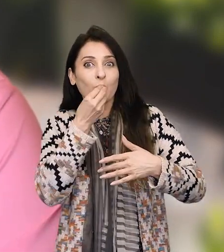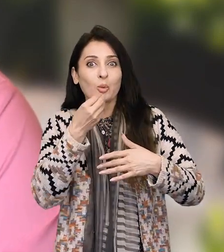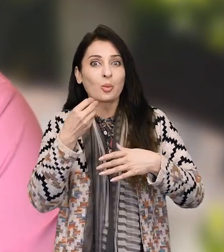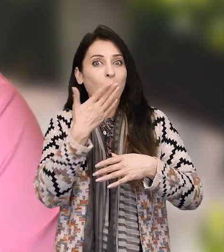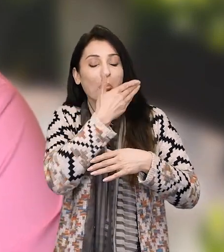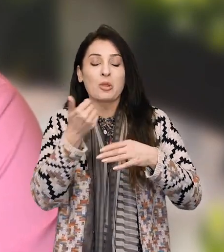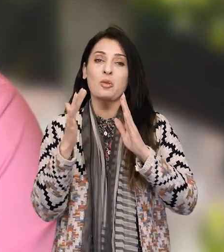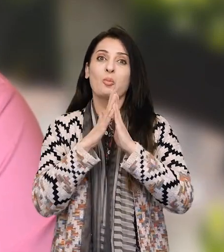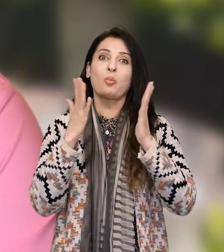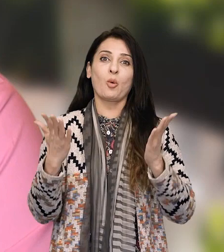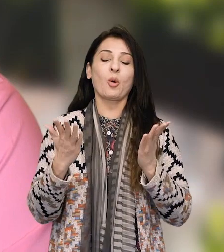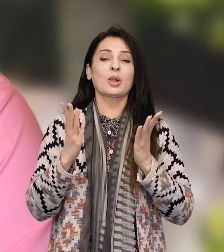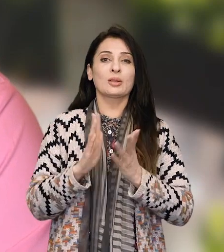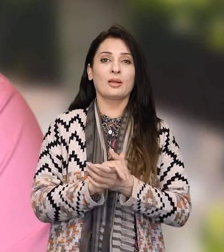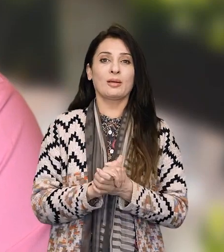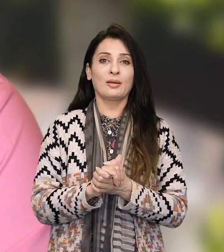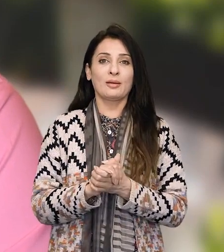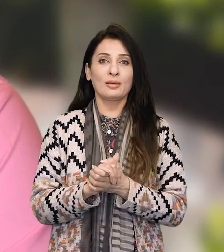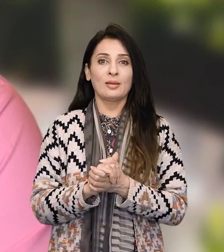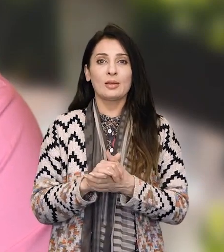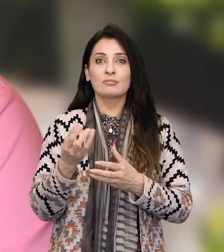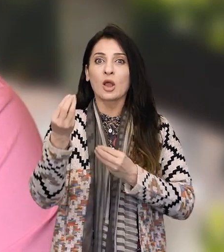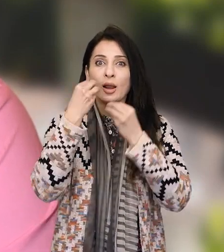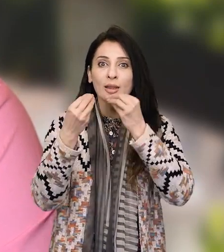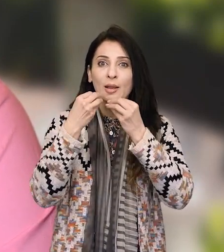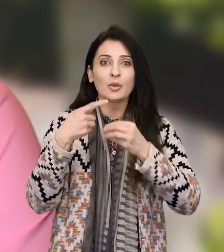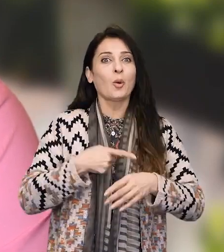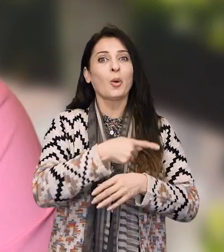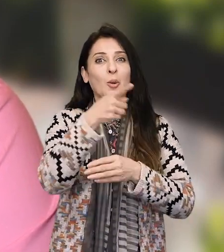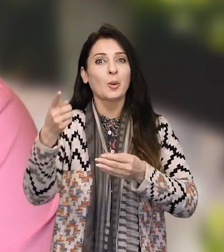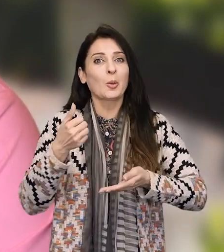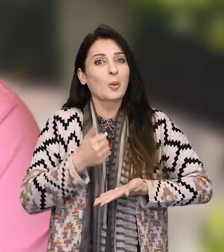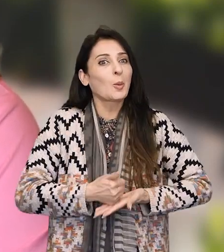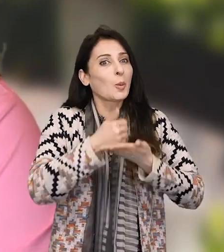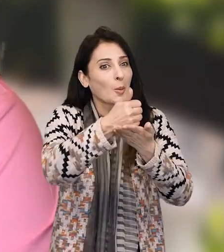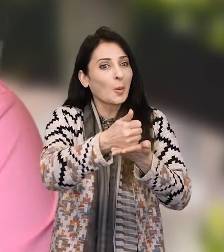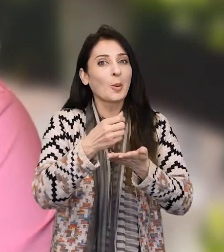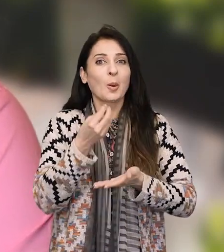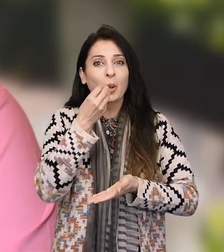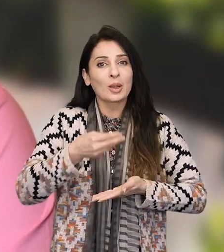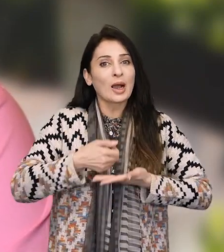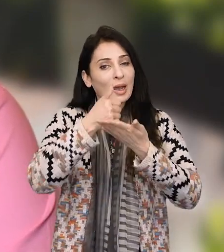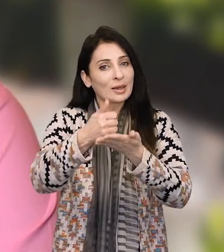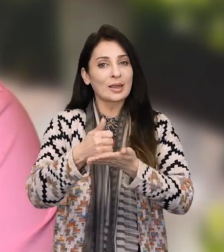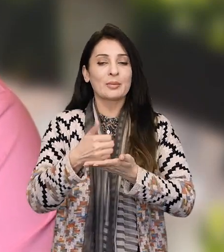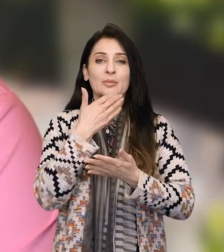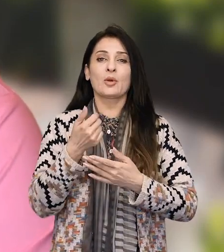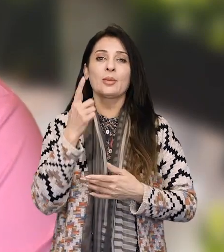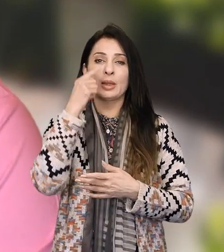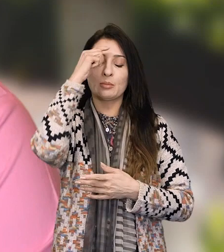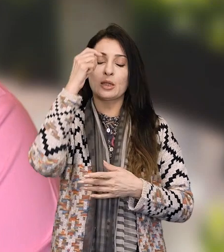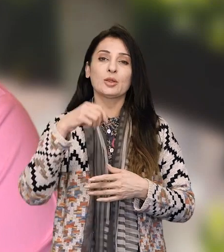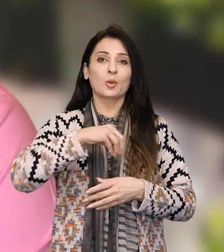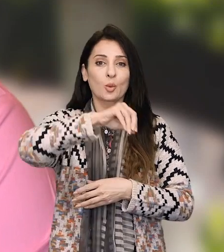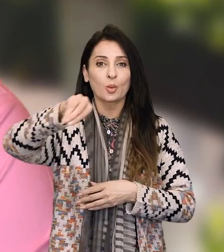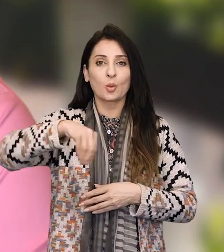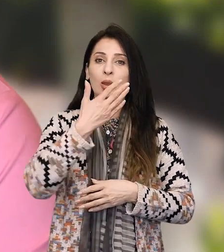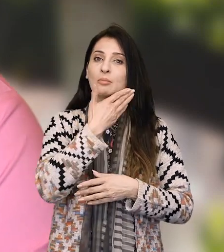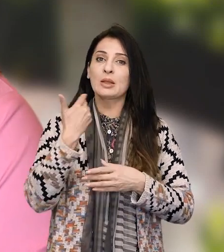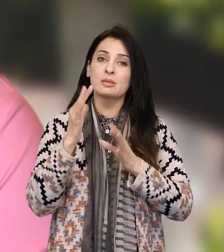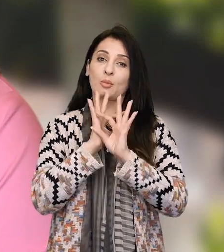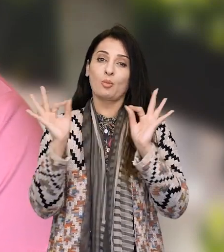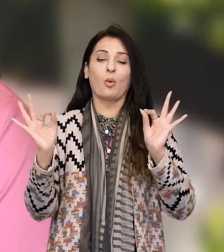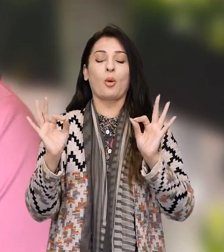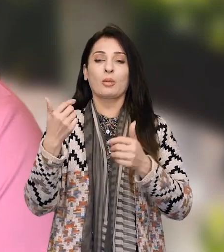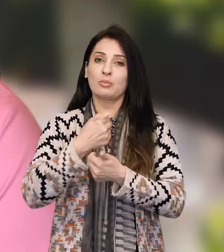the best kind of food. उनको बहुत ज़्यादा शौक था और खाने का भी और खिलाने का भी. And my mother loved cooking